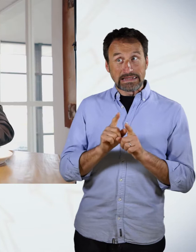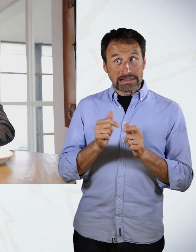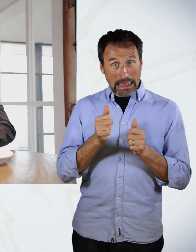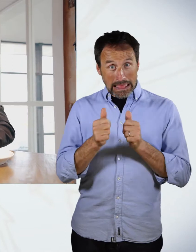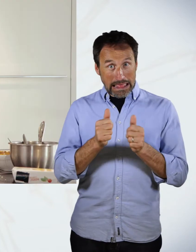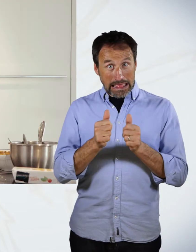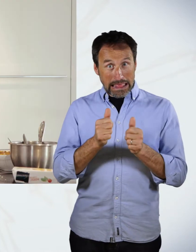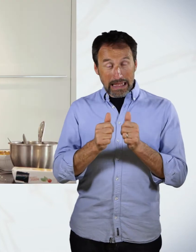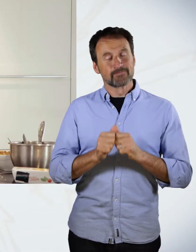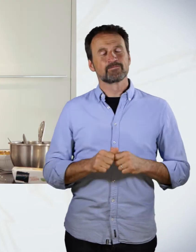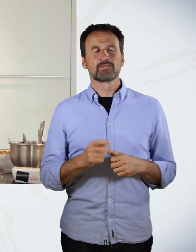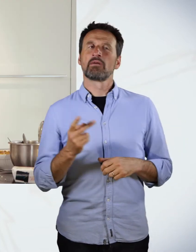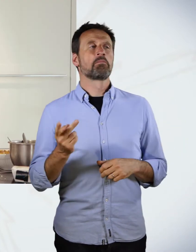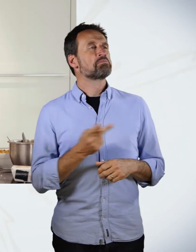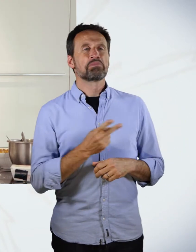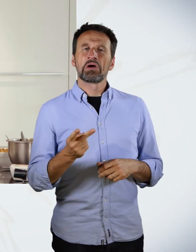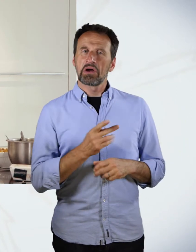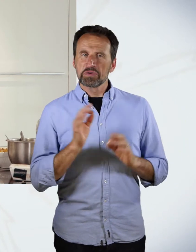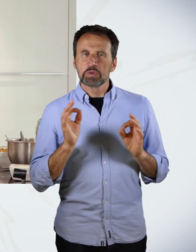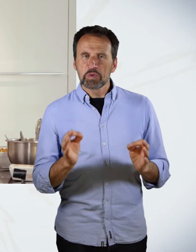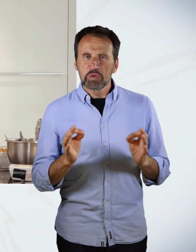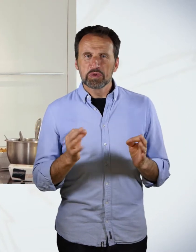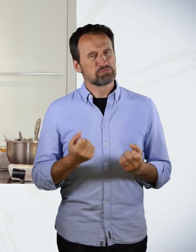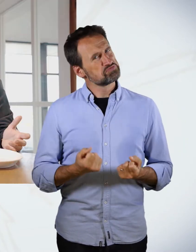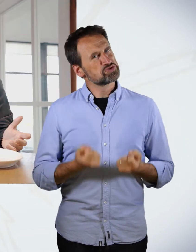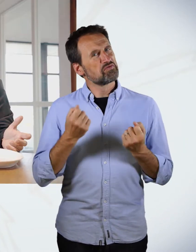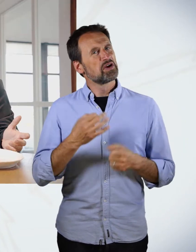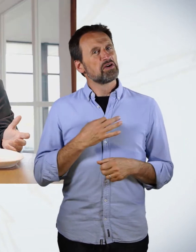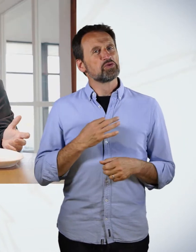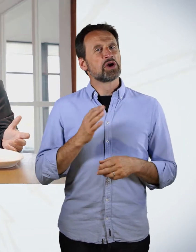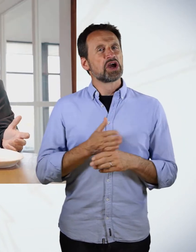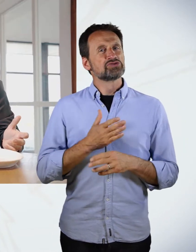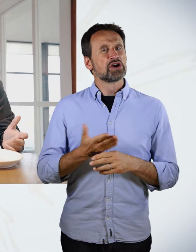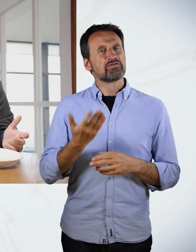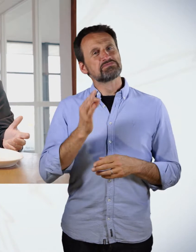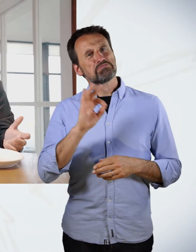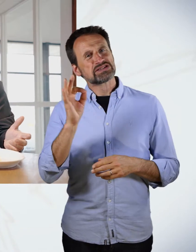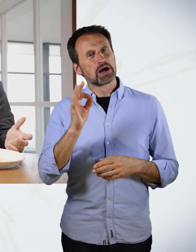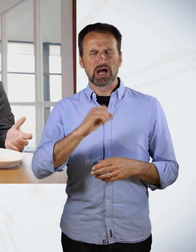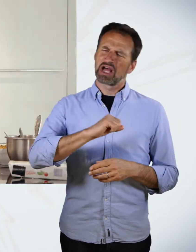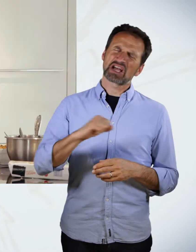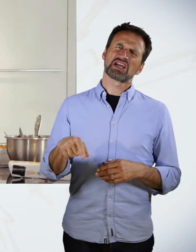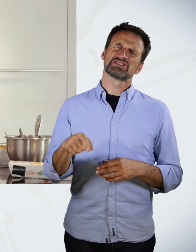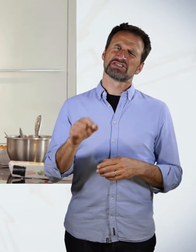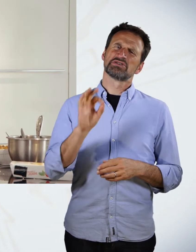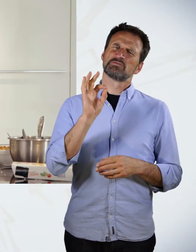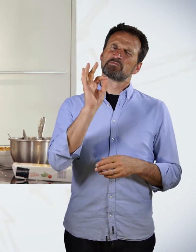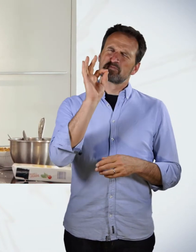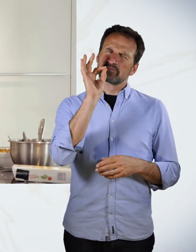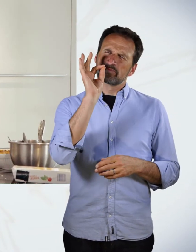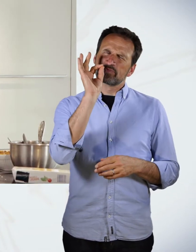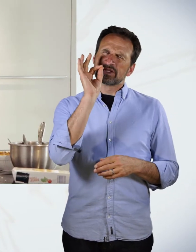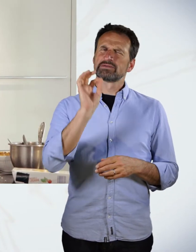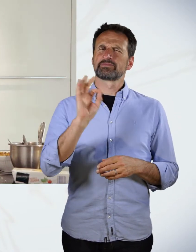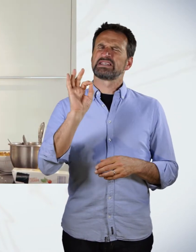gut. Sehr schwer, jetzt da eine Wahl zu treffen. Ich würde zu dem rechten Teller tendieren, der eine